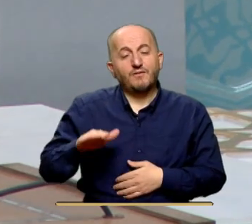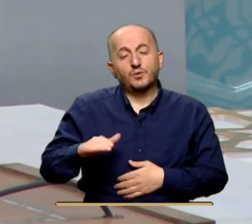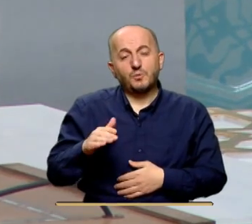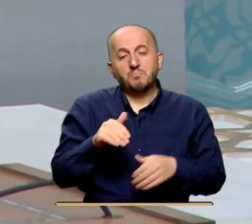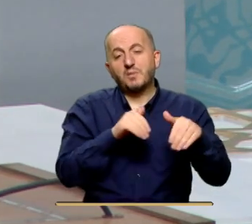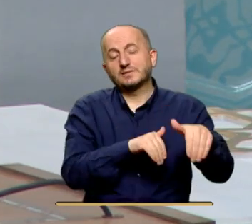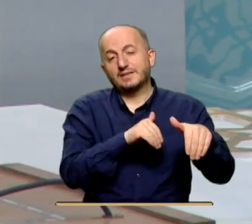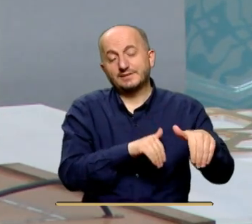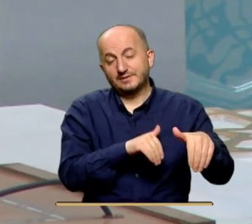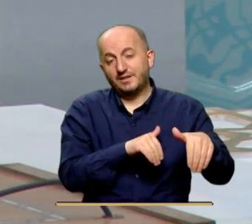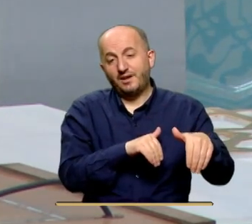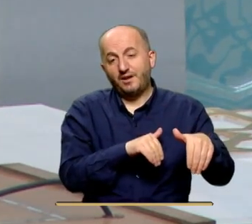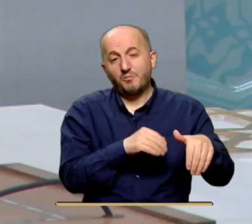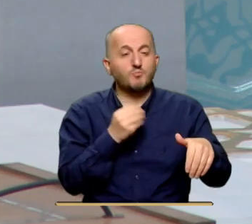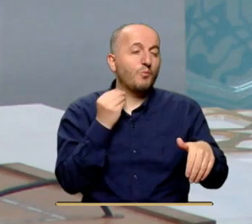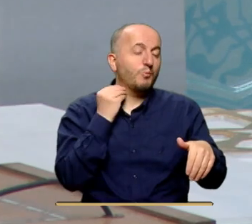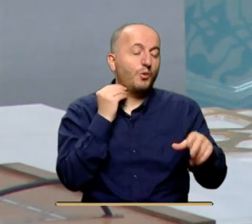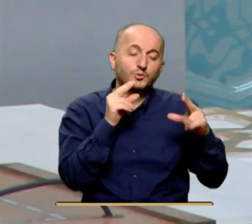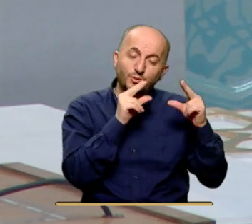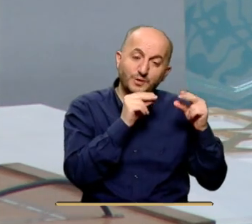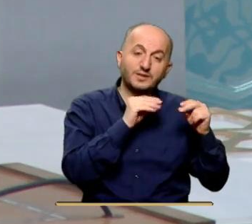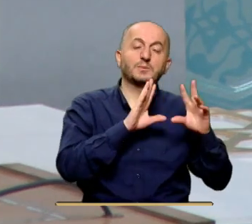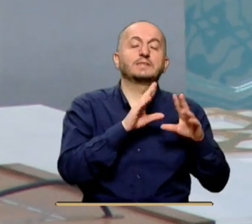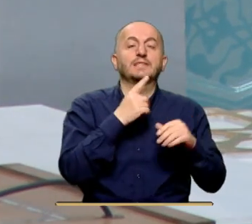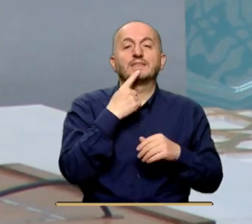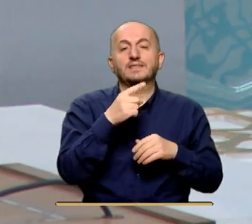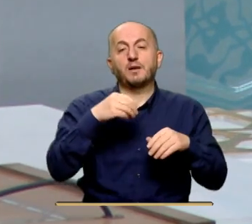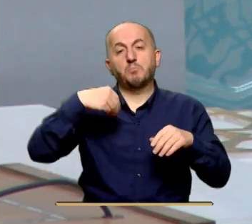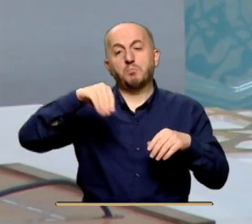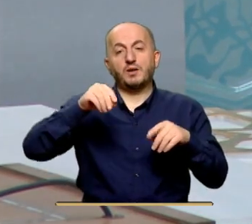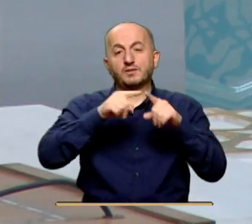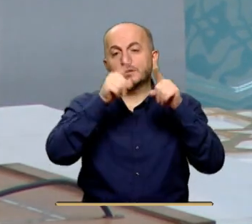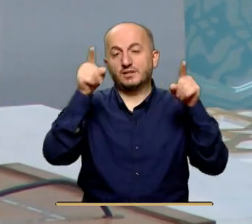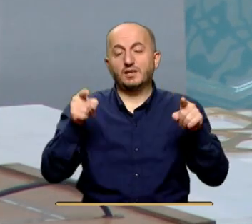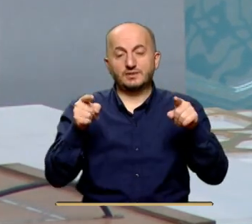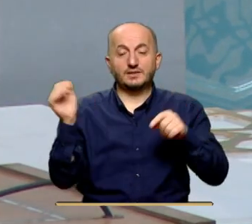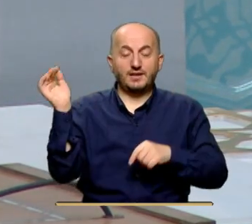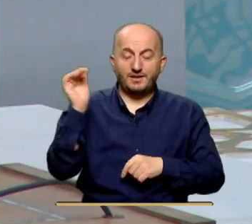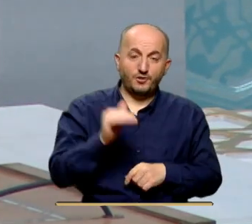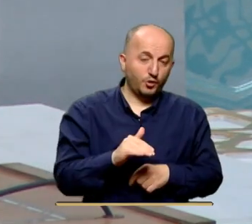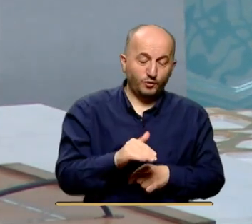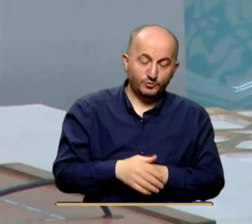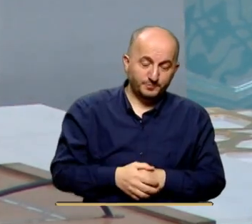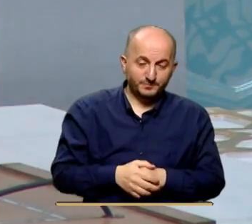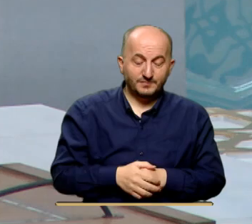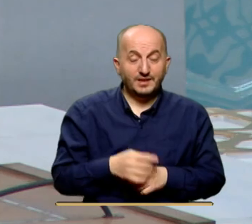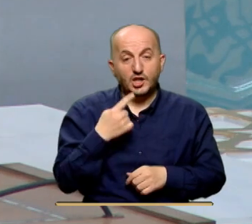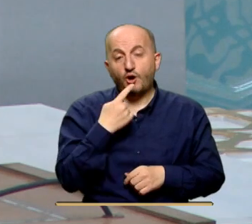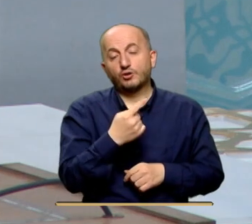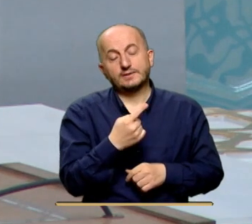mezarında borçlu yatmasın diye bakkal Selahaddin Efendi'ye geliyor. Diyor